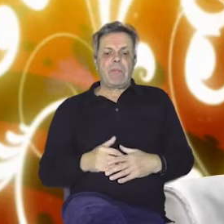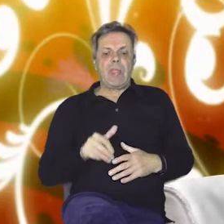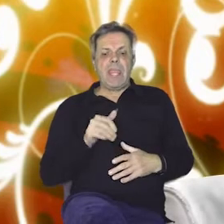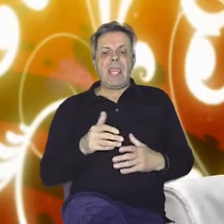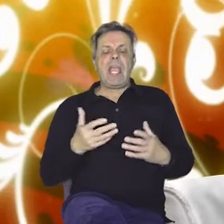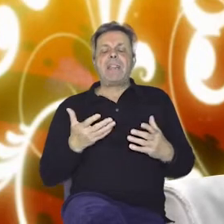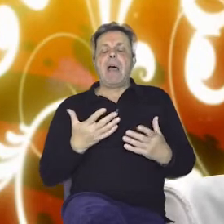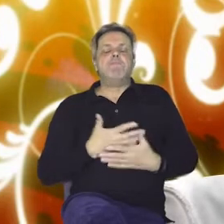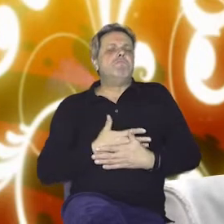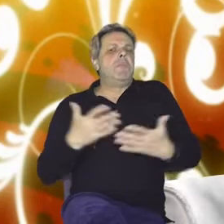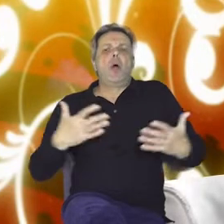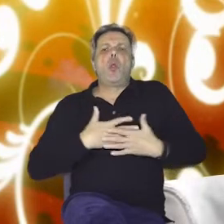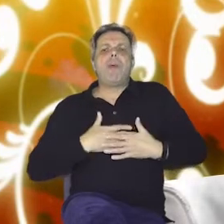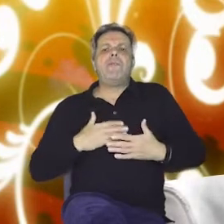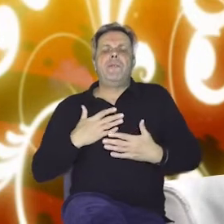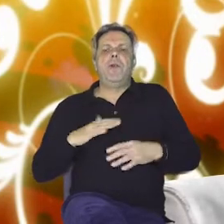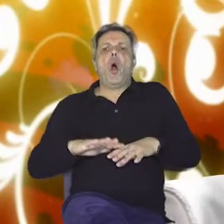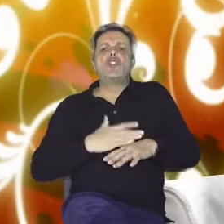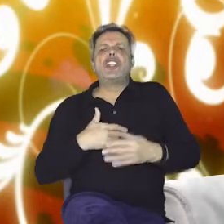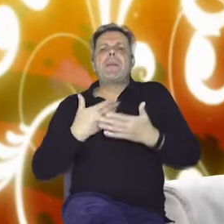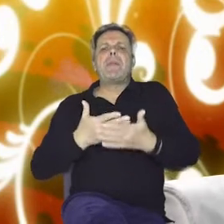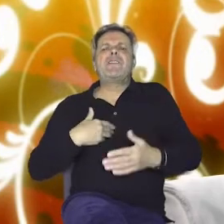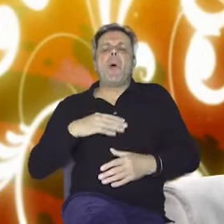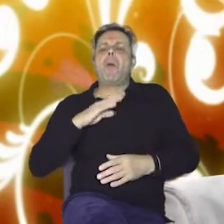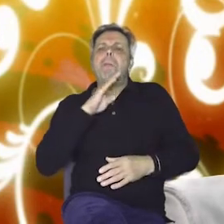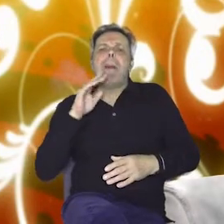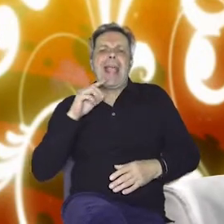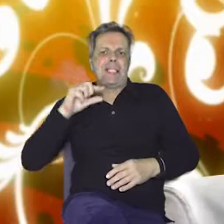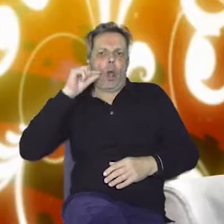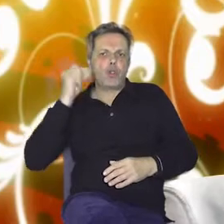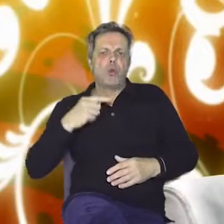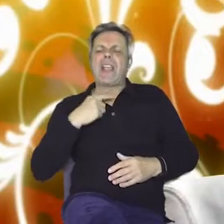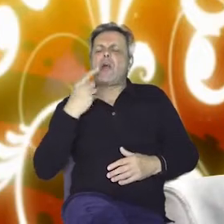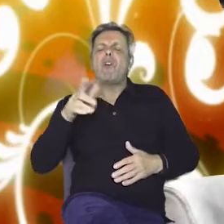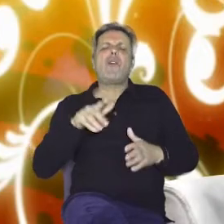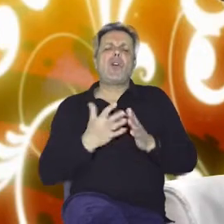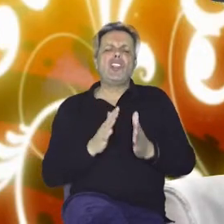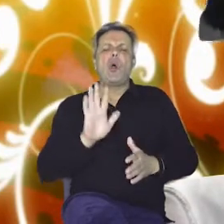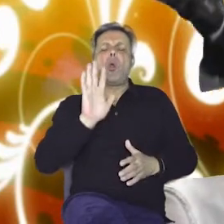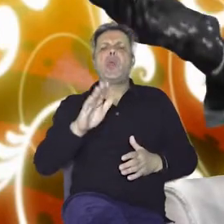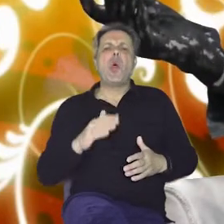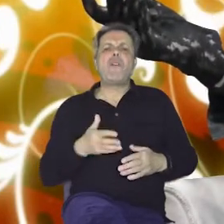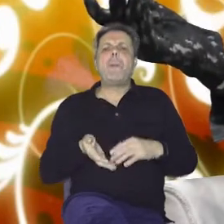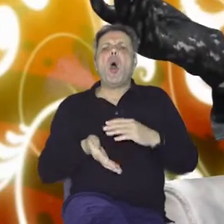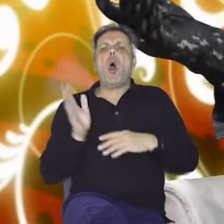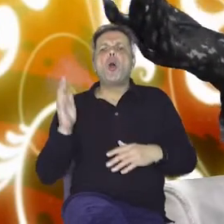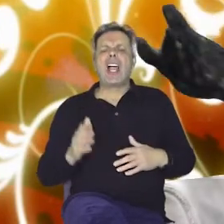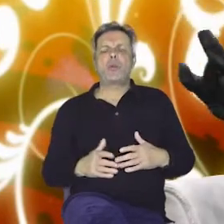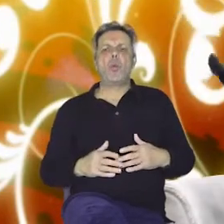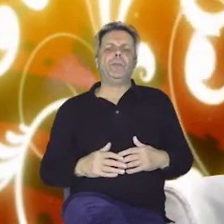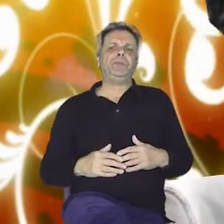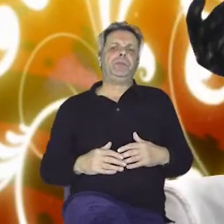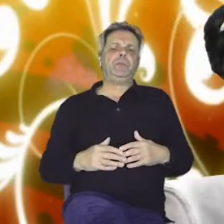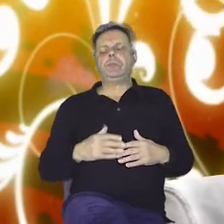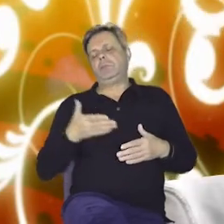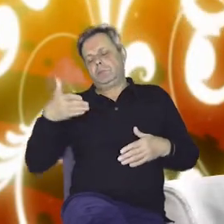ljubav osjećate prema svojoj majci, prema svom ocu, kad govorite u ovoj knjizi o njihovom odlasku, zauvijek odlasku,